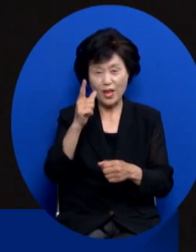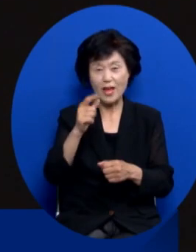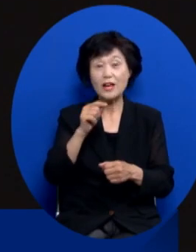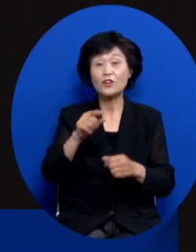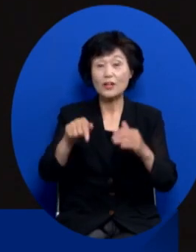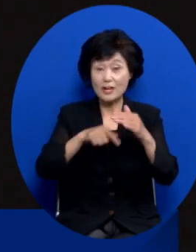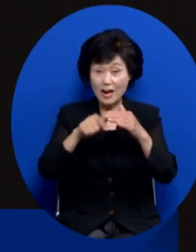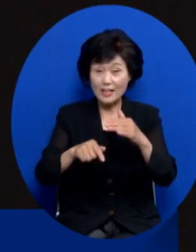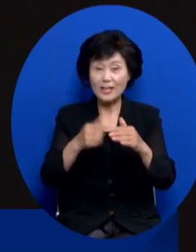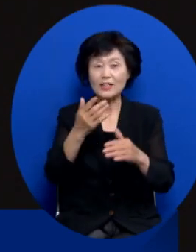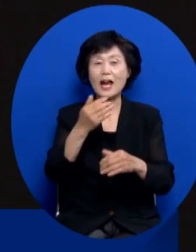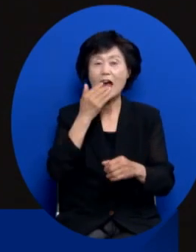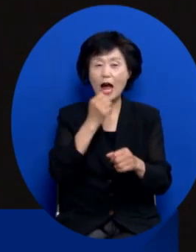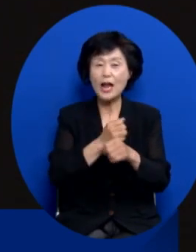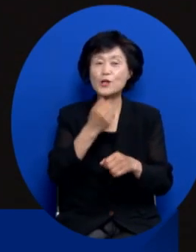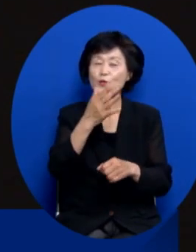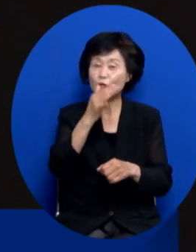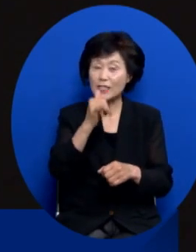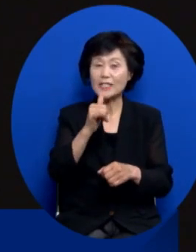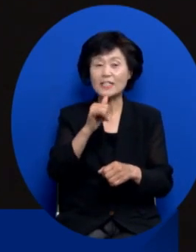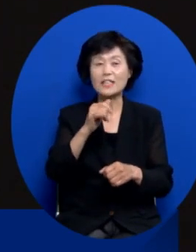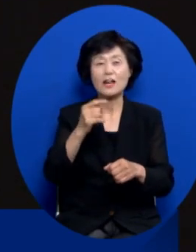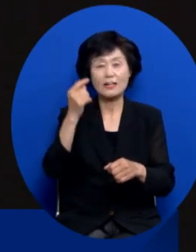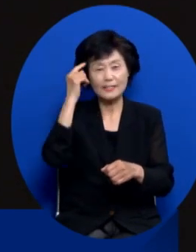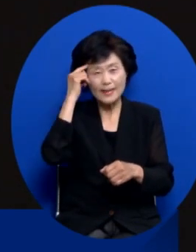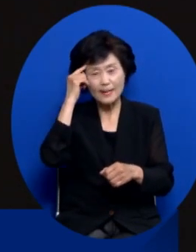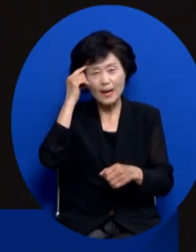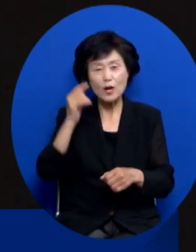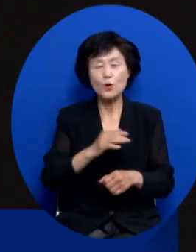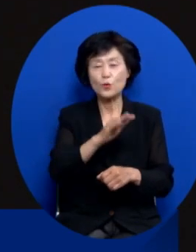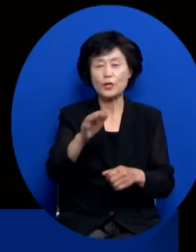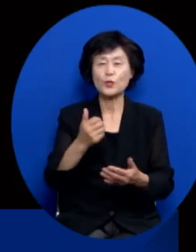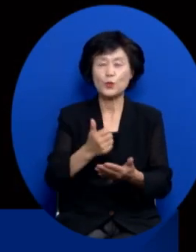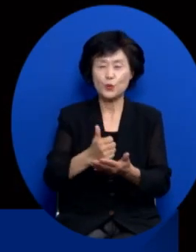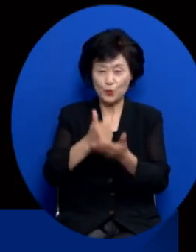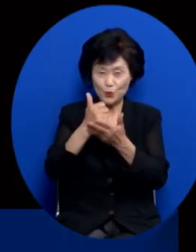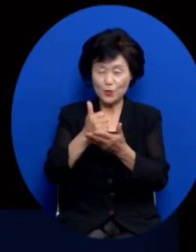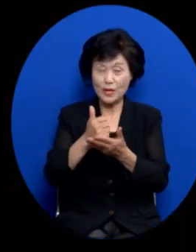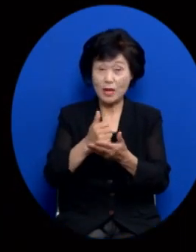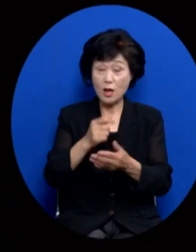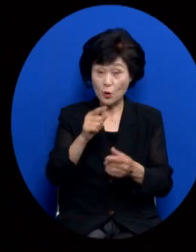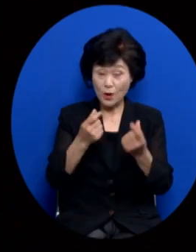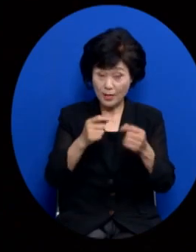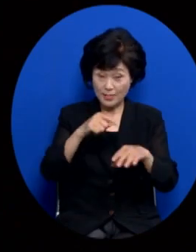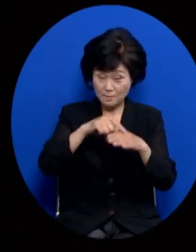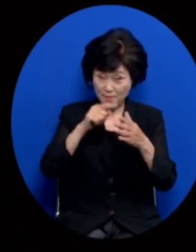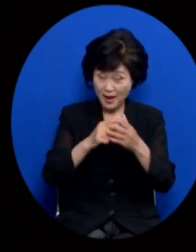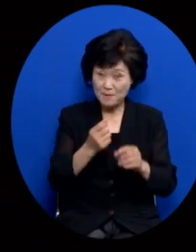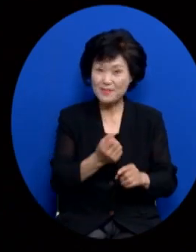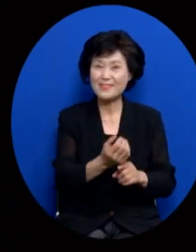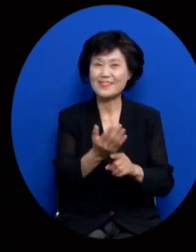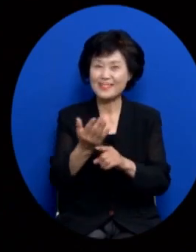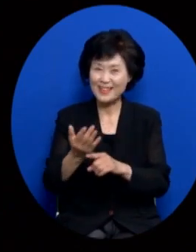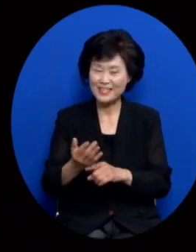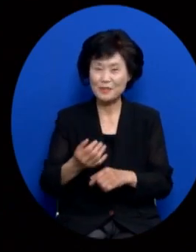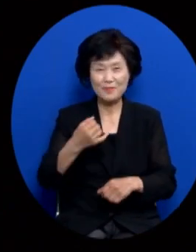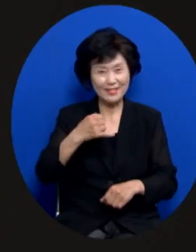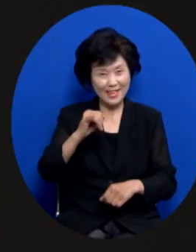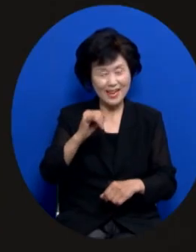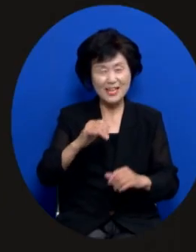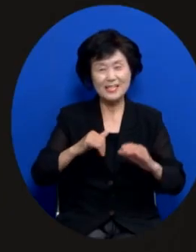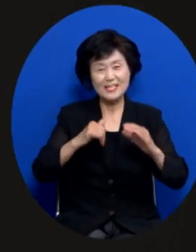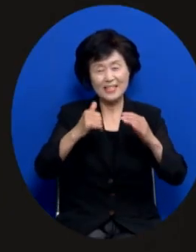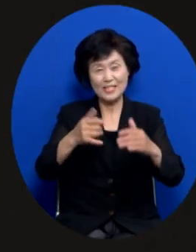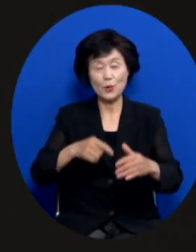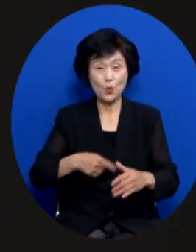우리 존경해. 이러한 마음들이 전해지면서 딸 은혜 씨를 세상에서 홀로 설 수 있도록